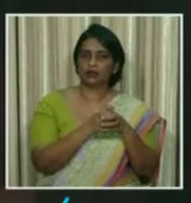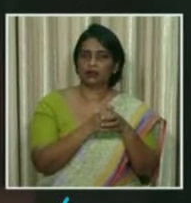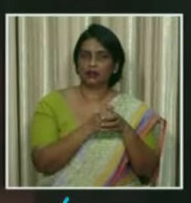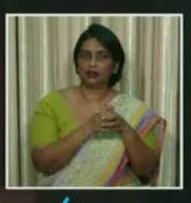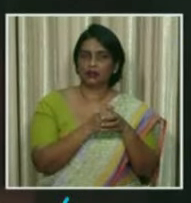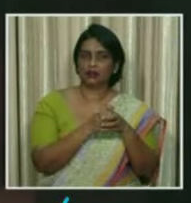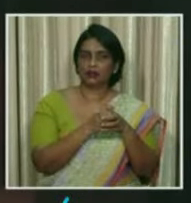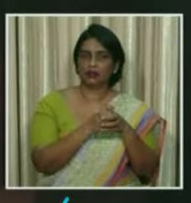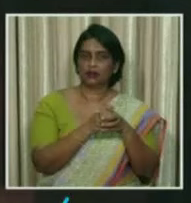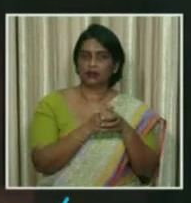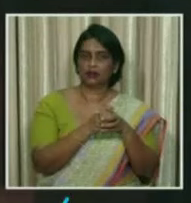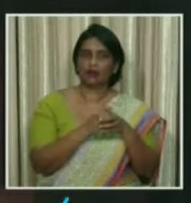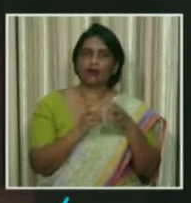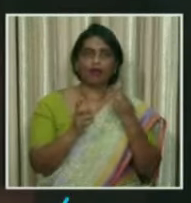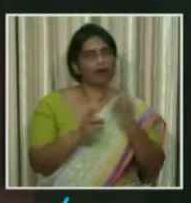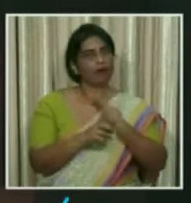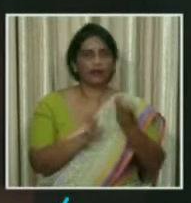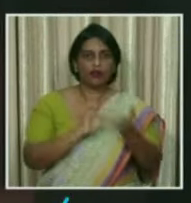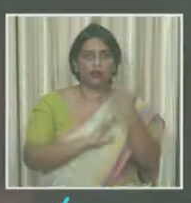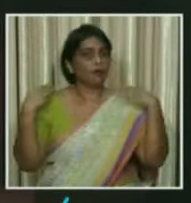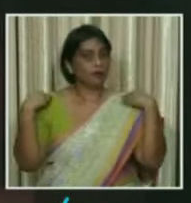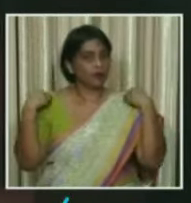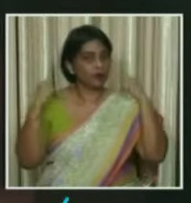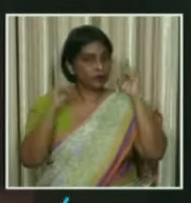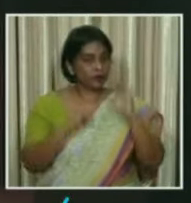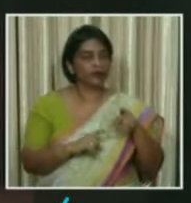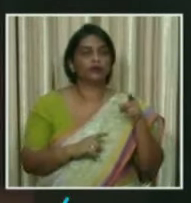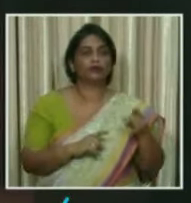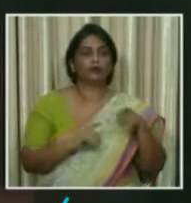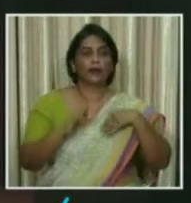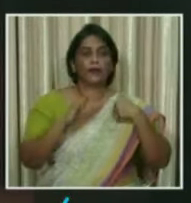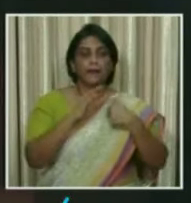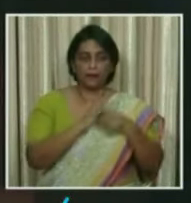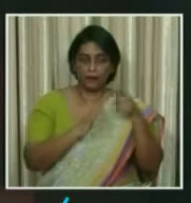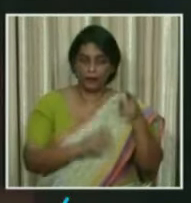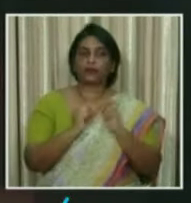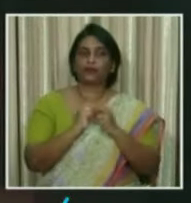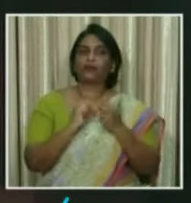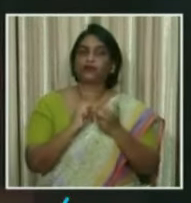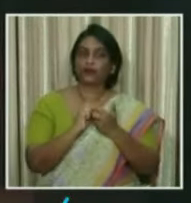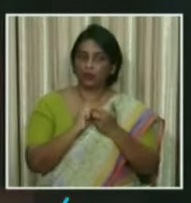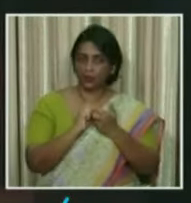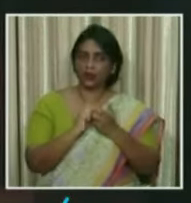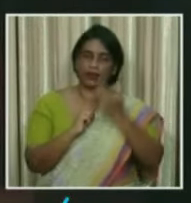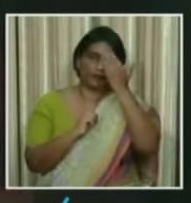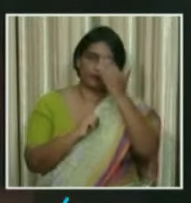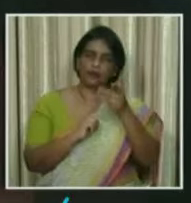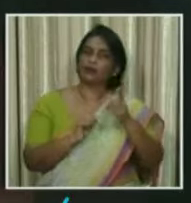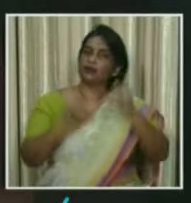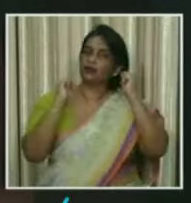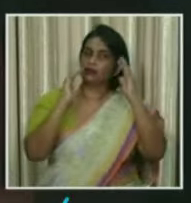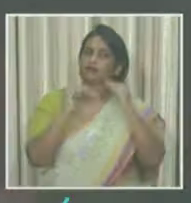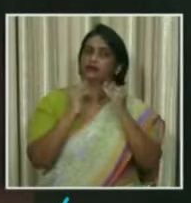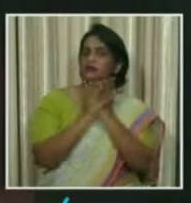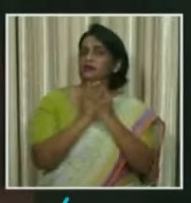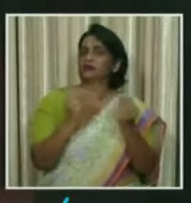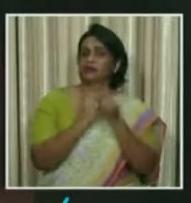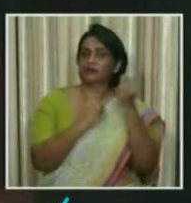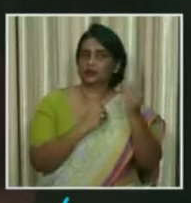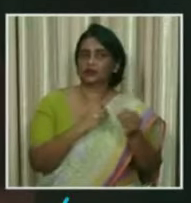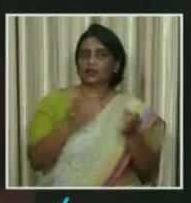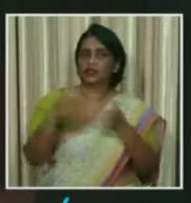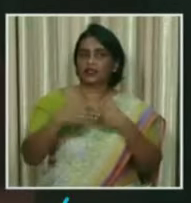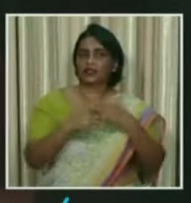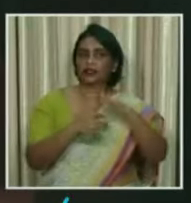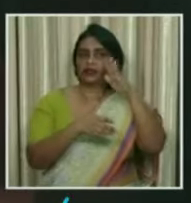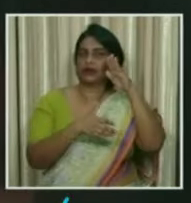මම ජනාධිපති වුණා ඔබතුමාට එන්න පුළුවන් මාත් එක්ක. ගැටලුවක් නැහැ. මේ විදුහල්පතිවරුන්ගේ මේ ගැටලුවට කරුණා කරලා තිරසර විසඳුමක් ලබා දෙන්න කැබිනට් පේපර්